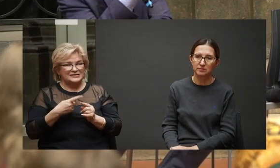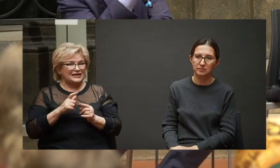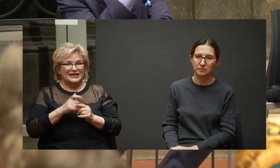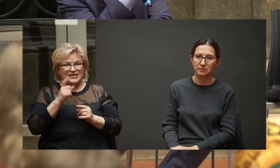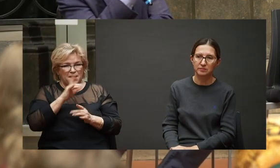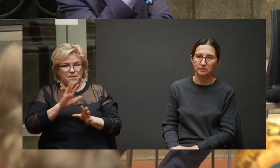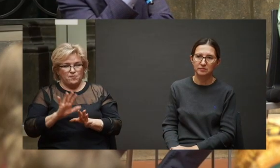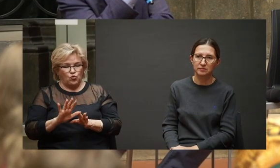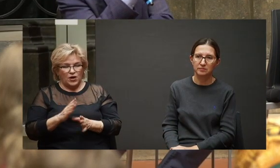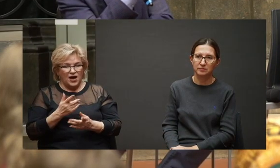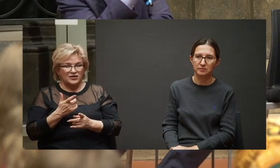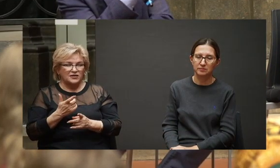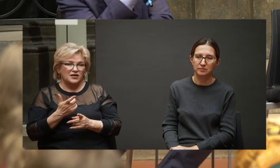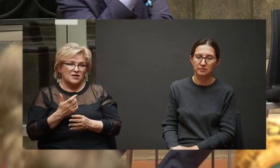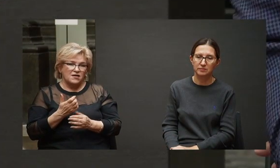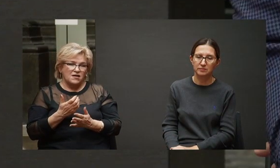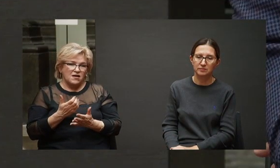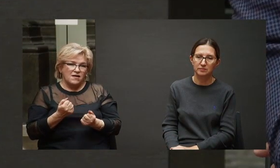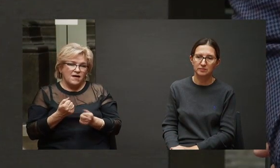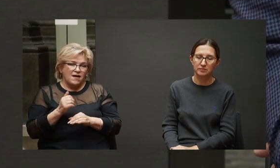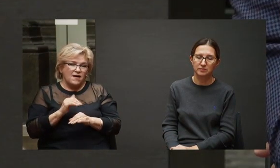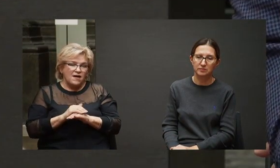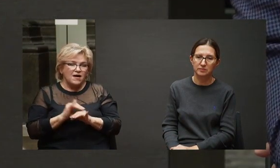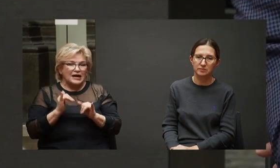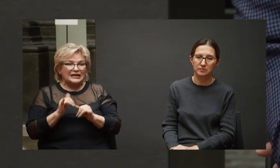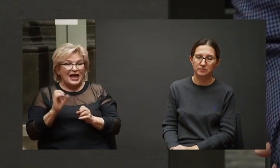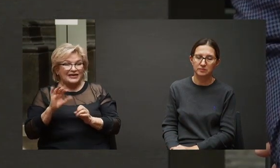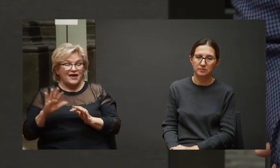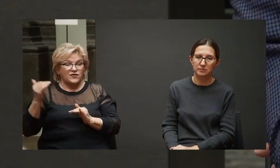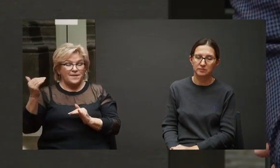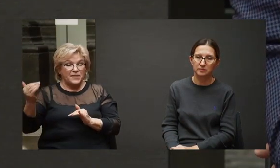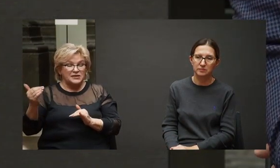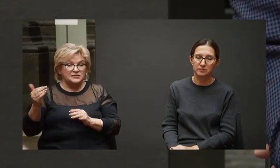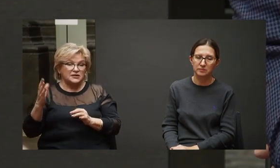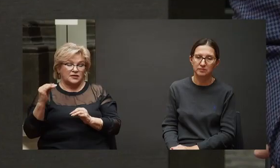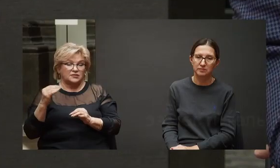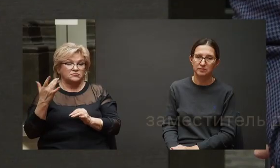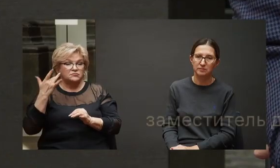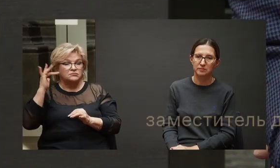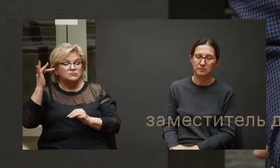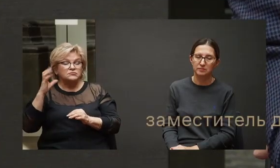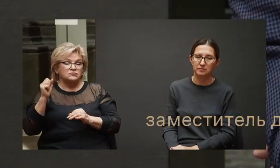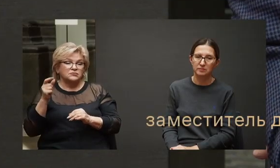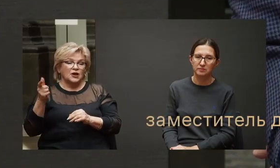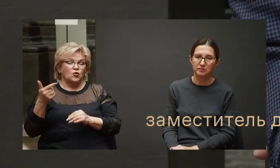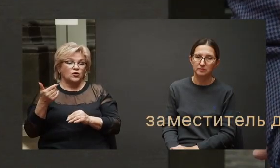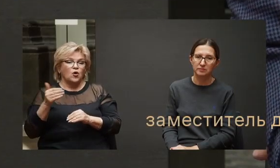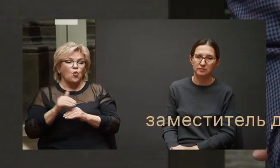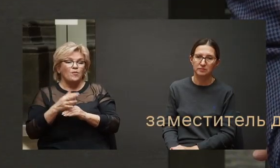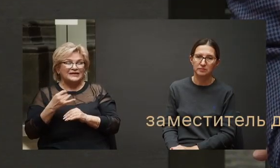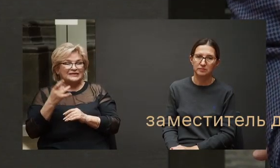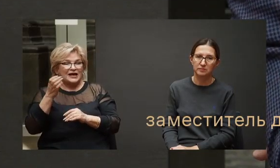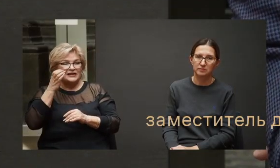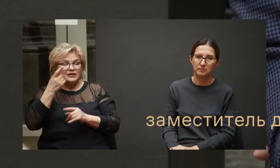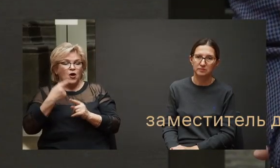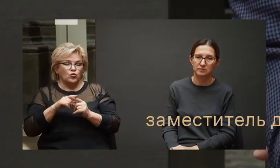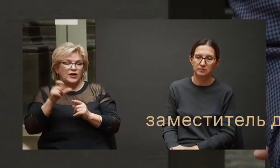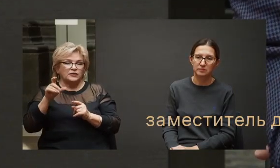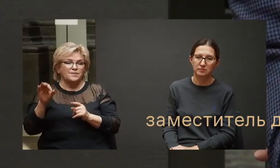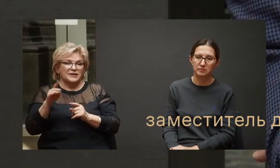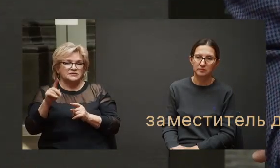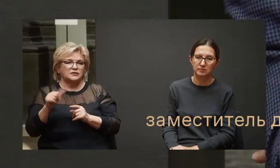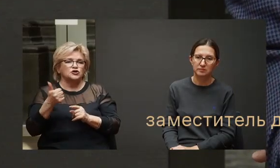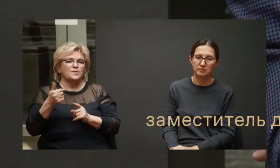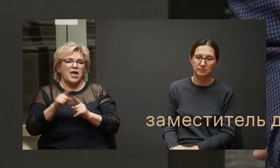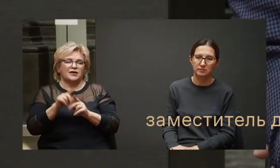популярен. А для европейской гуманитарной и американской гуманитарной науки это нынче один из